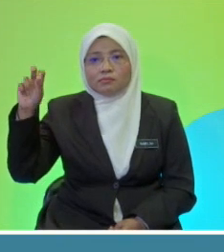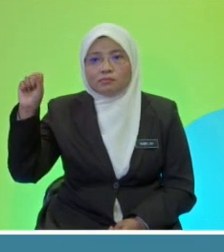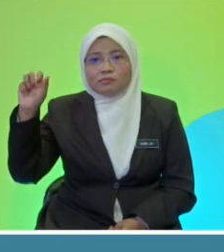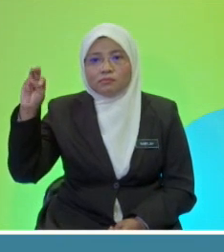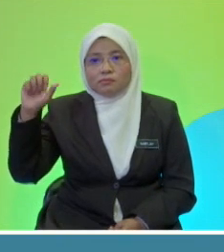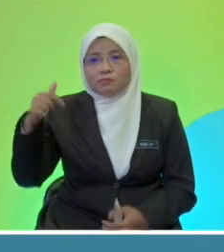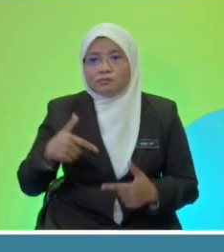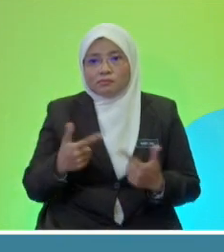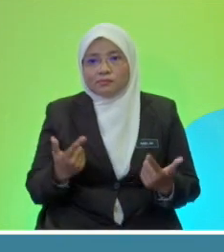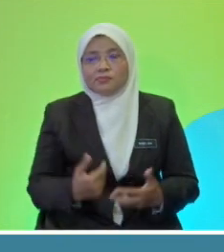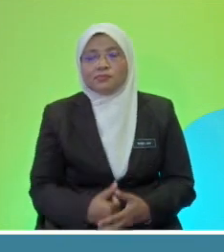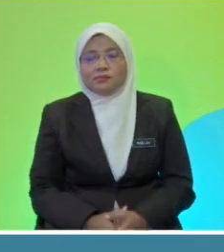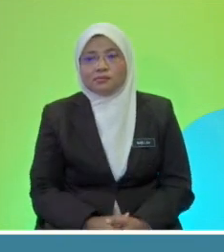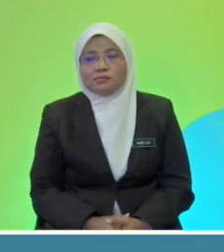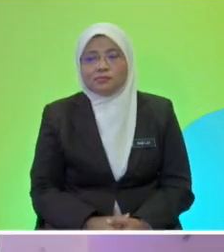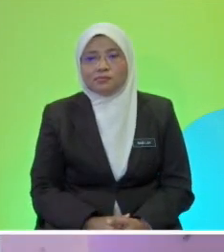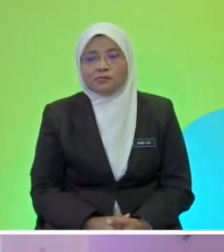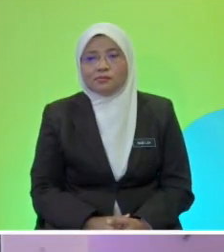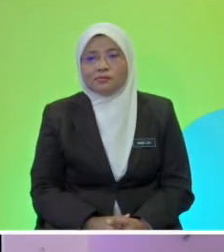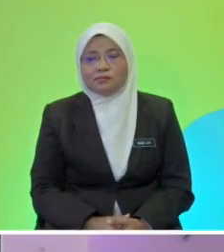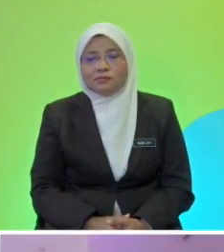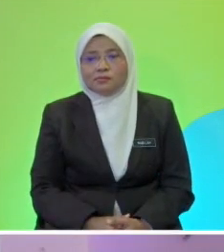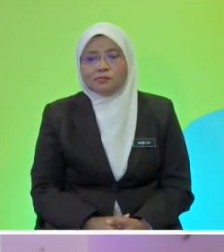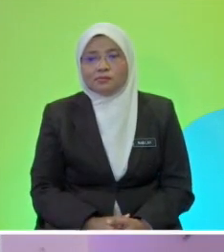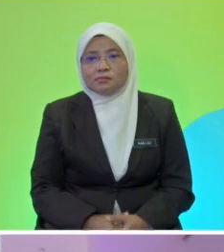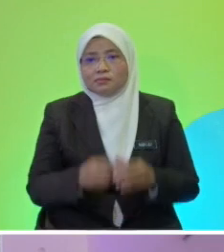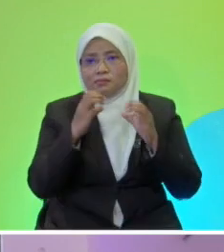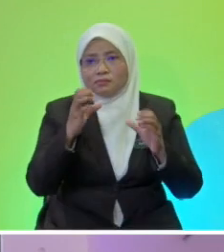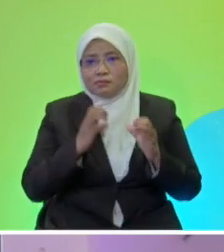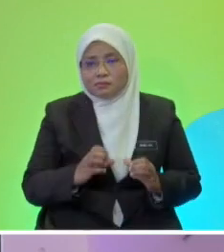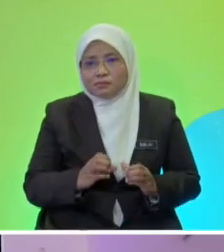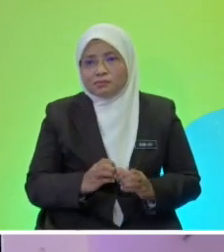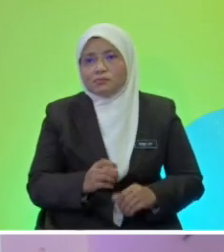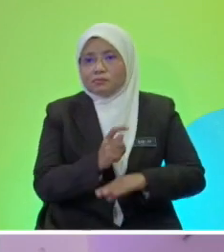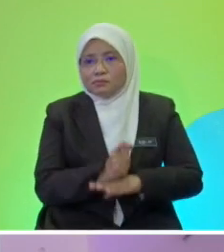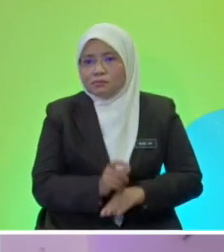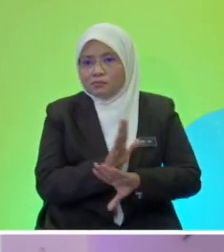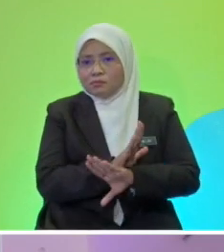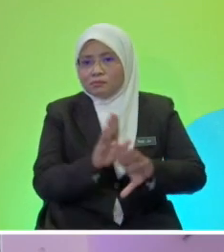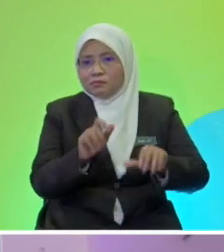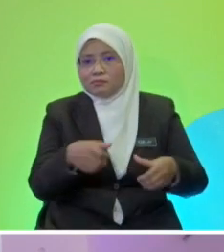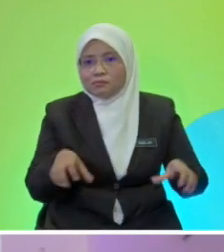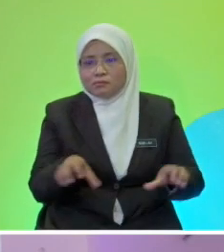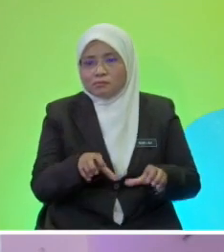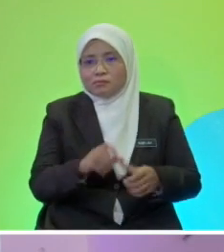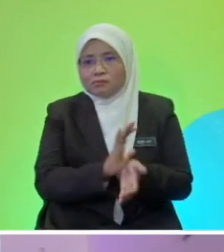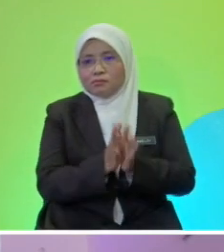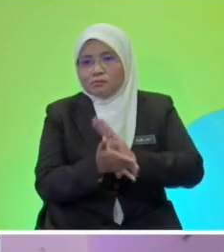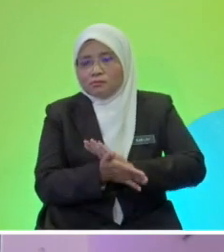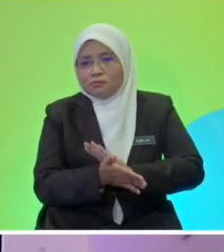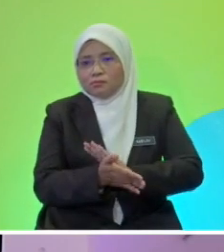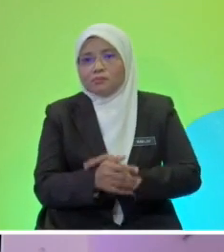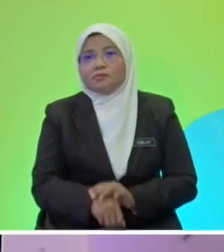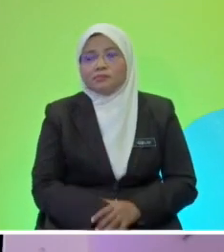boleh dihasilkan dari proses persilangan tradisional secara tradisional tak boleh jadi Oke